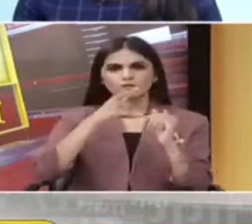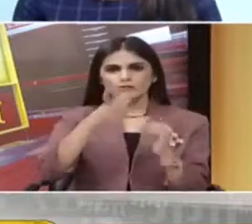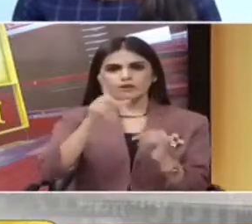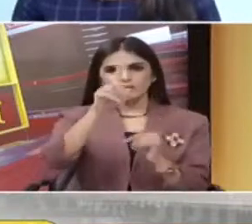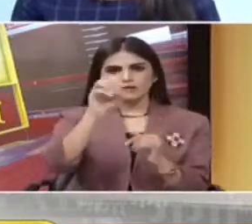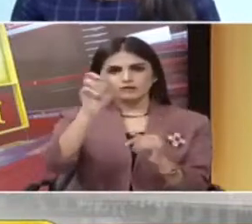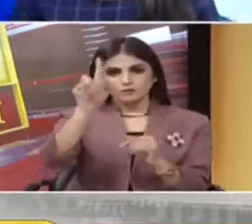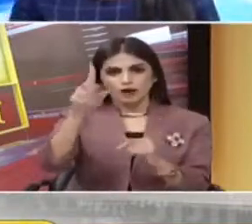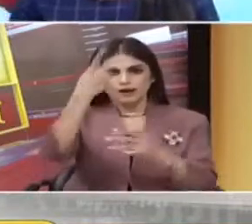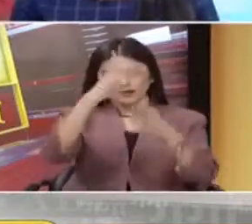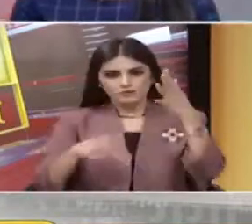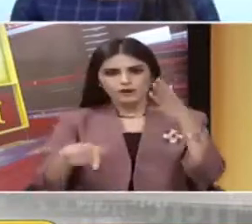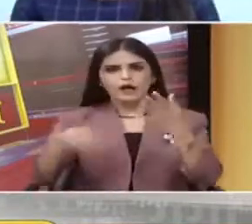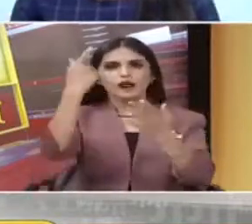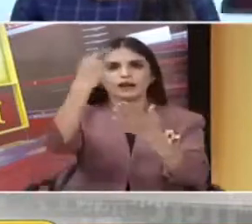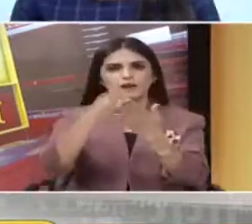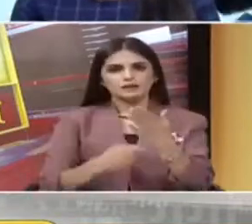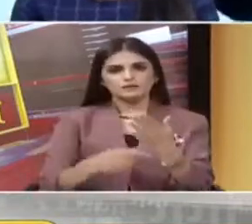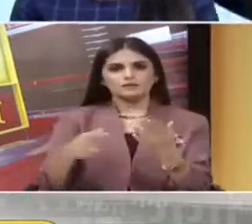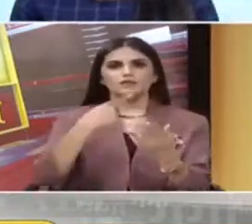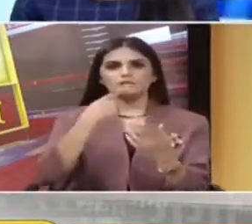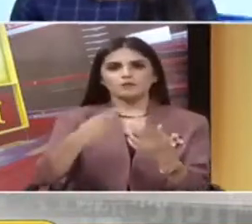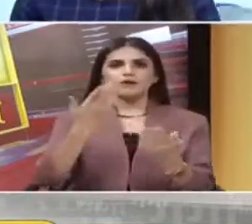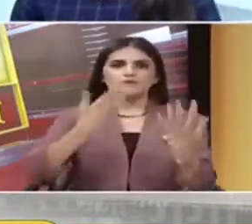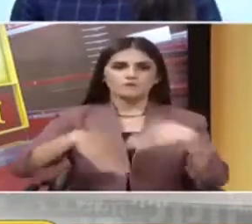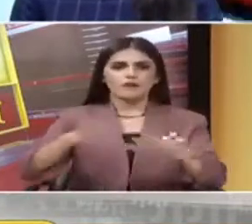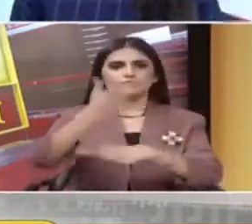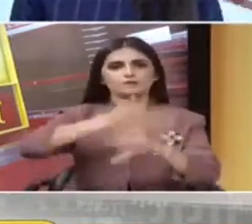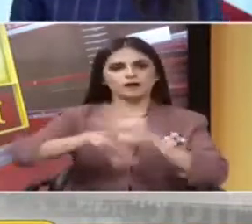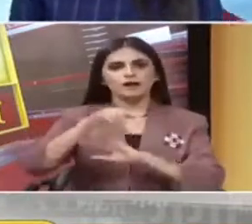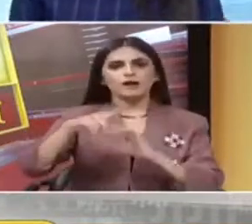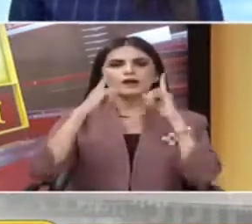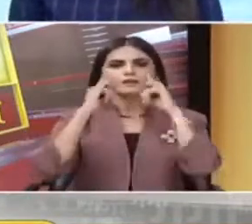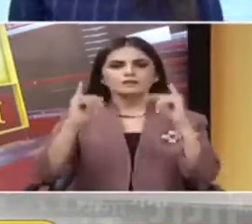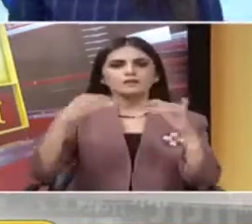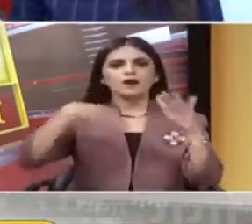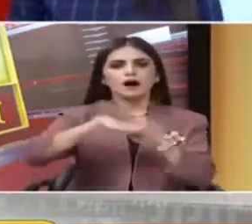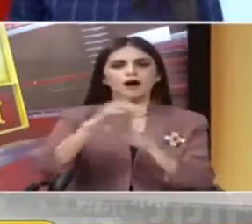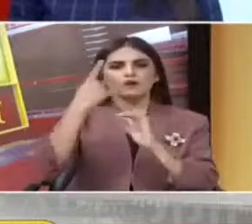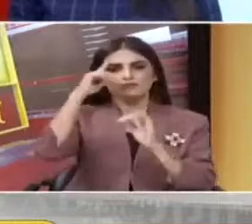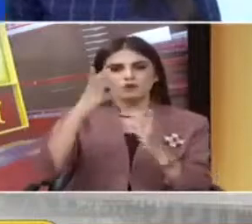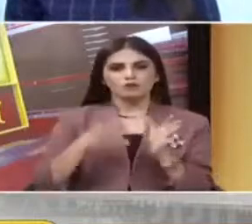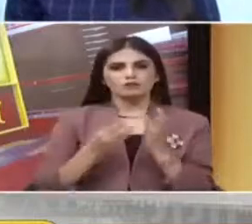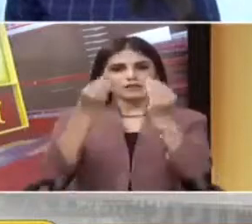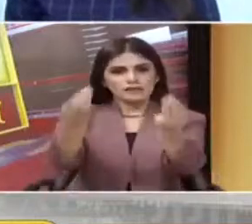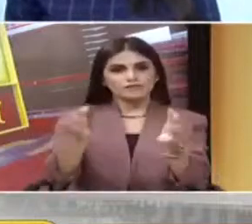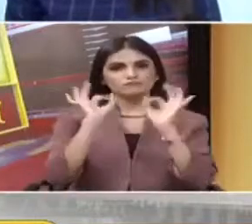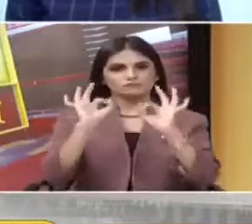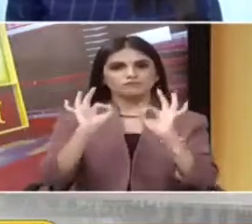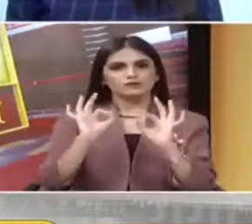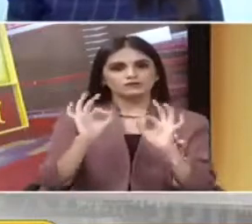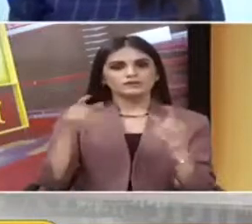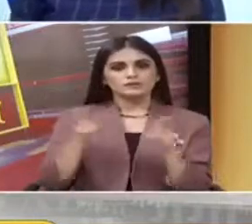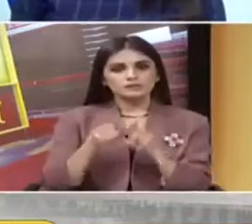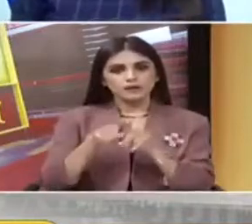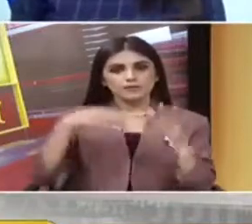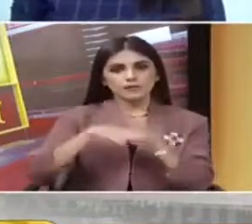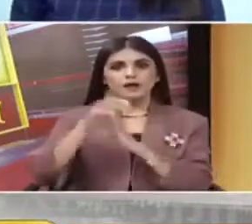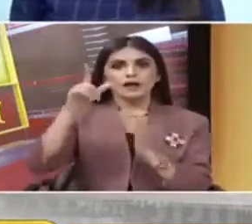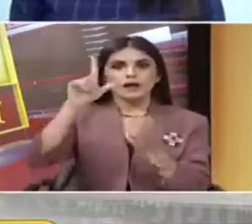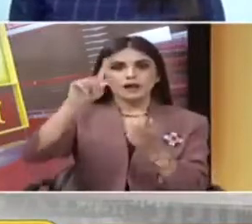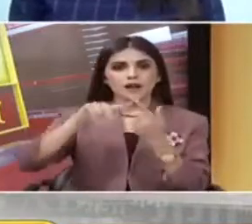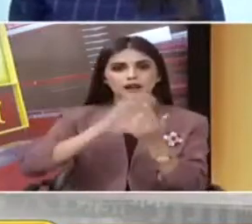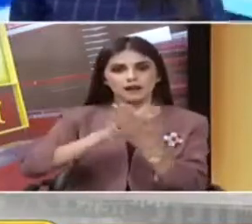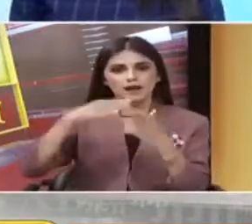आइटम्स की लिस्ट तैयार की है जून के आयात पर प्रतिबंध होगा रक्षा में आत्मनिर्भरता की दिशा में एक बड़ा कदम है कि